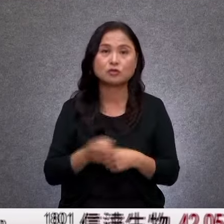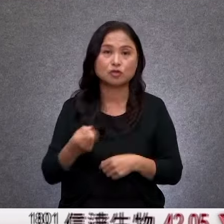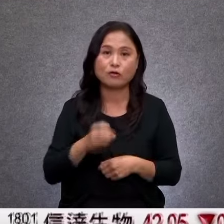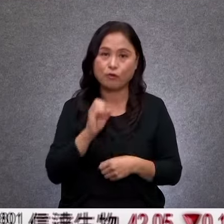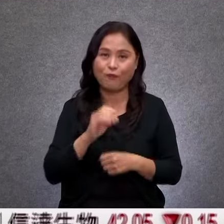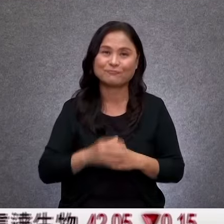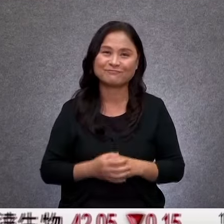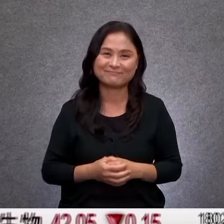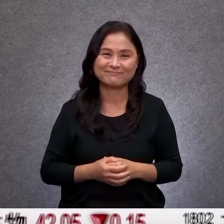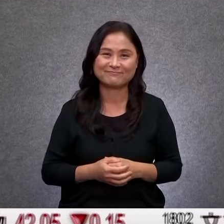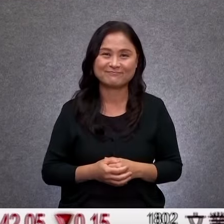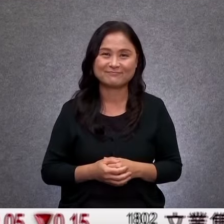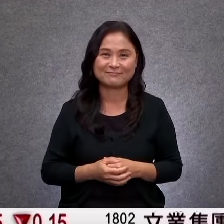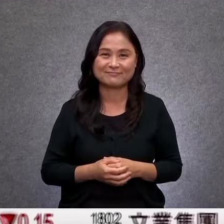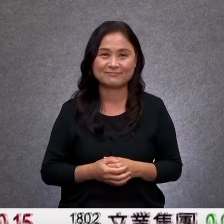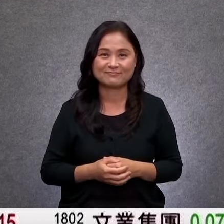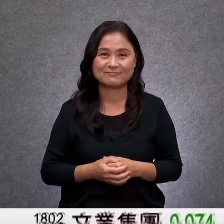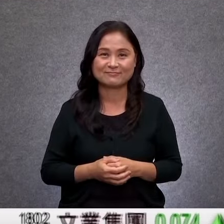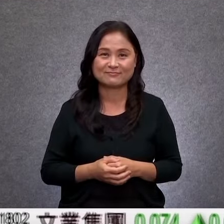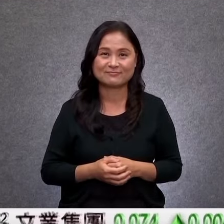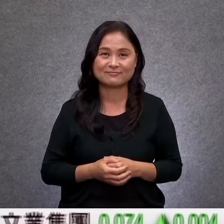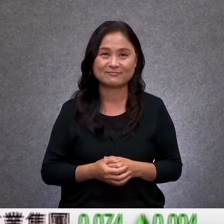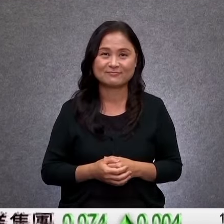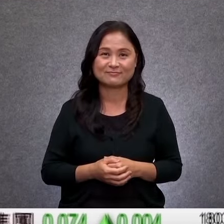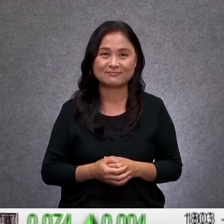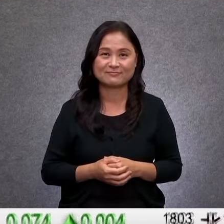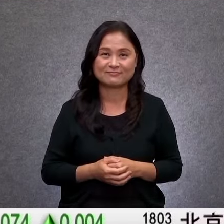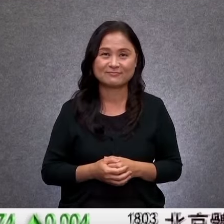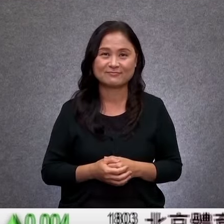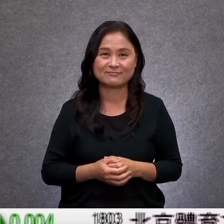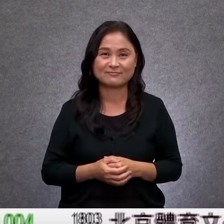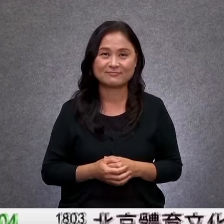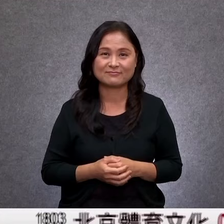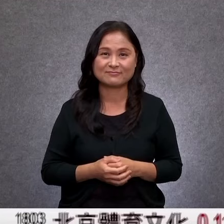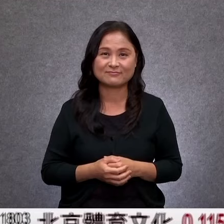題噶，我哋休息一陣啦，轉頭翻嚟再講。